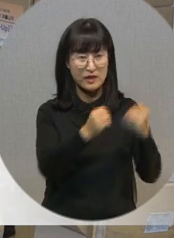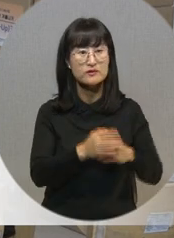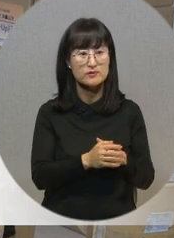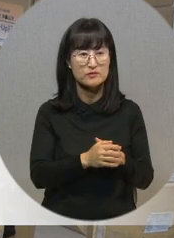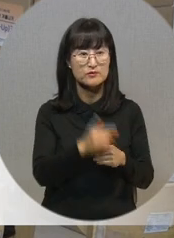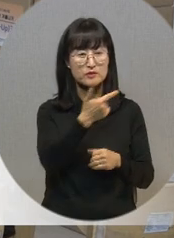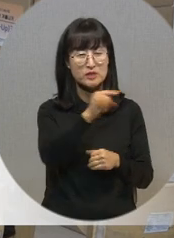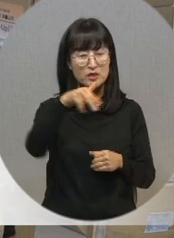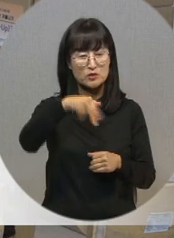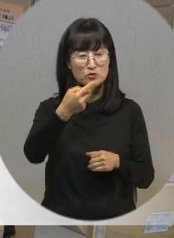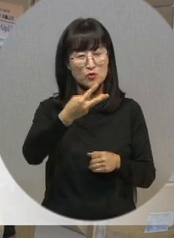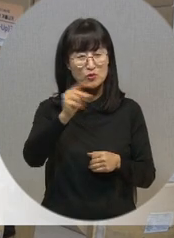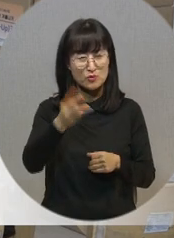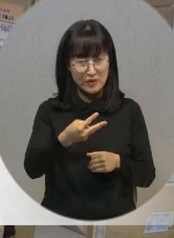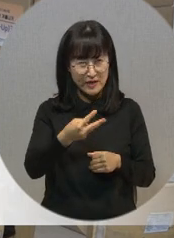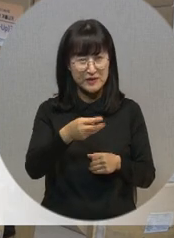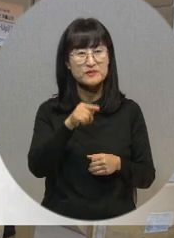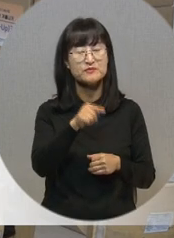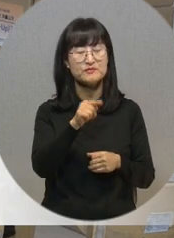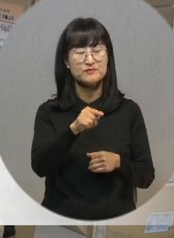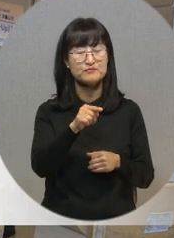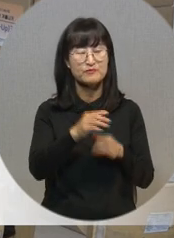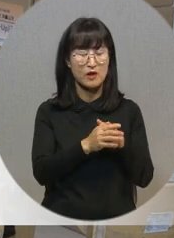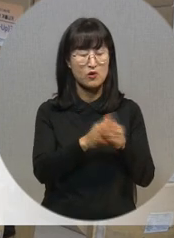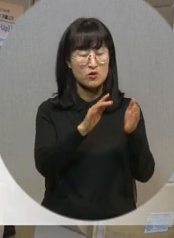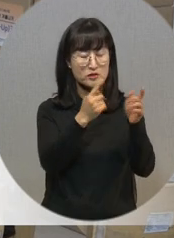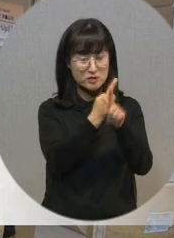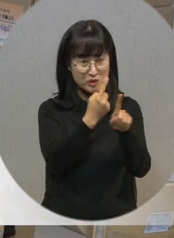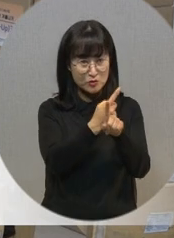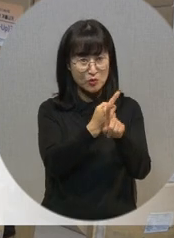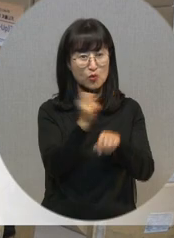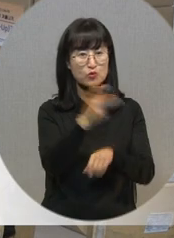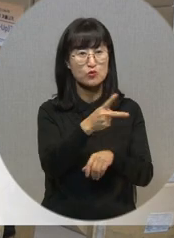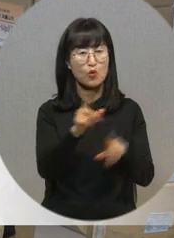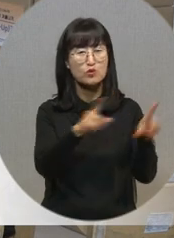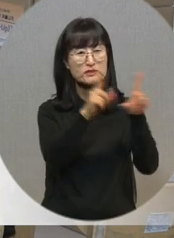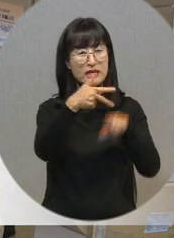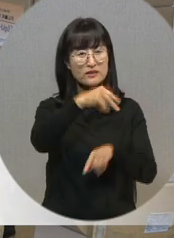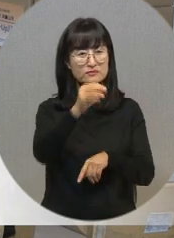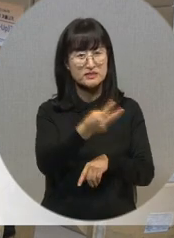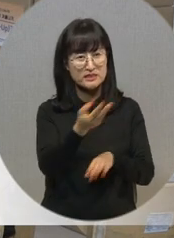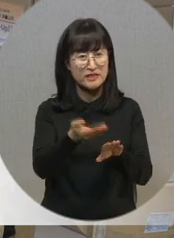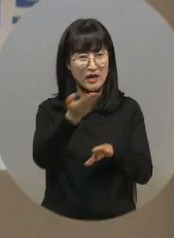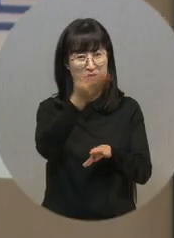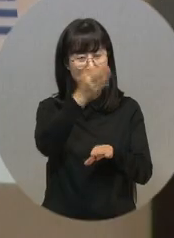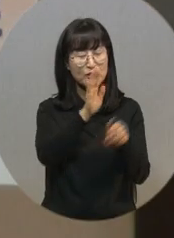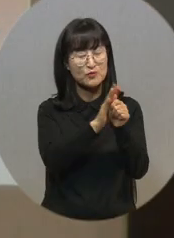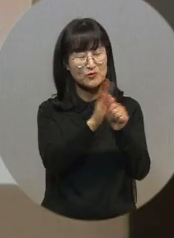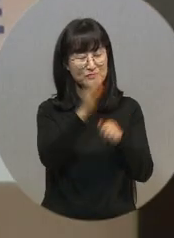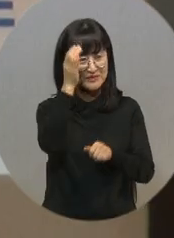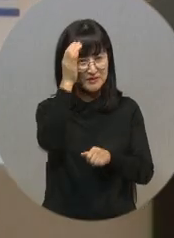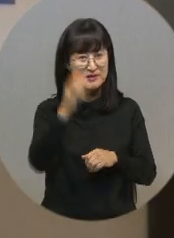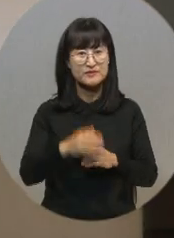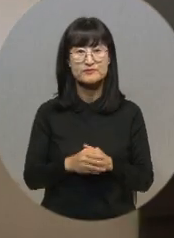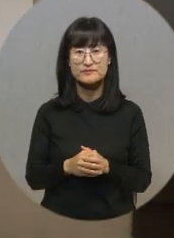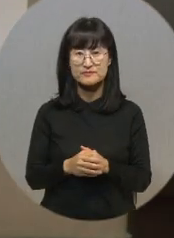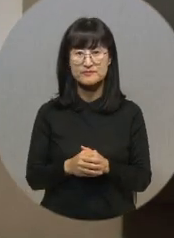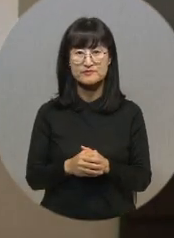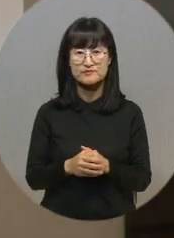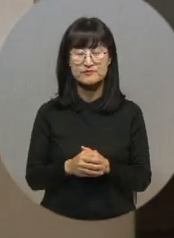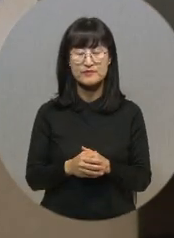니조랄 의약품이 그분들에게 많은 치료와 삶의 질을 개선시키는 데 많이 도움이 됐으면 좋겠습니다. 힘업